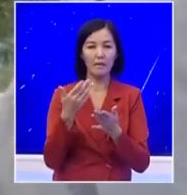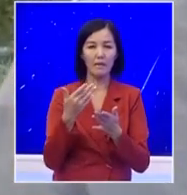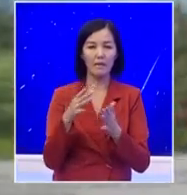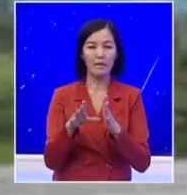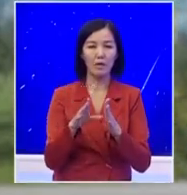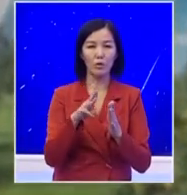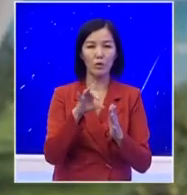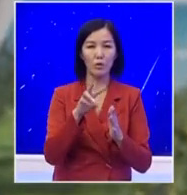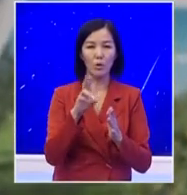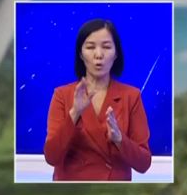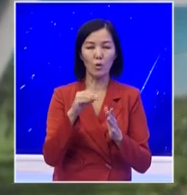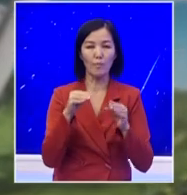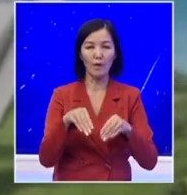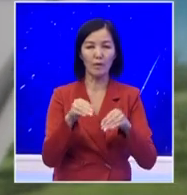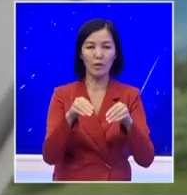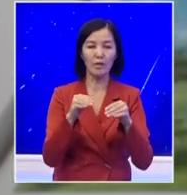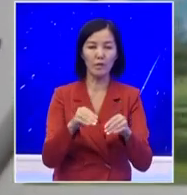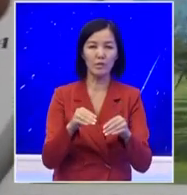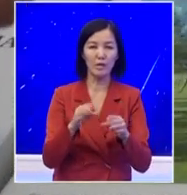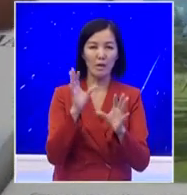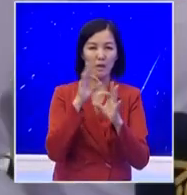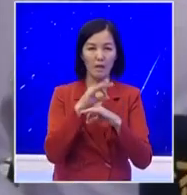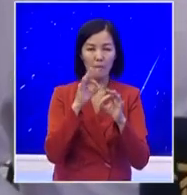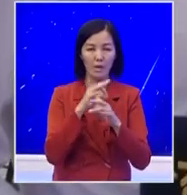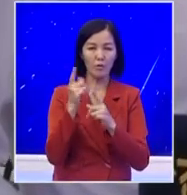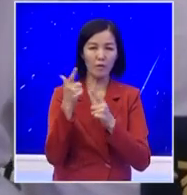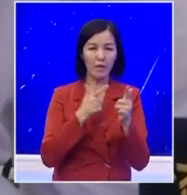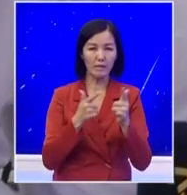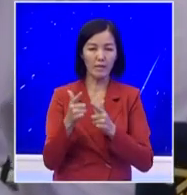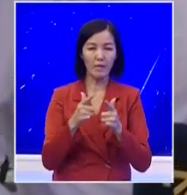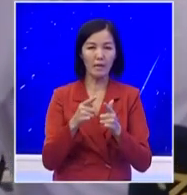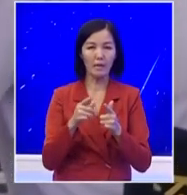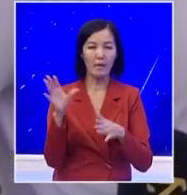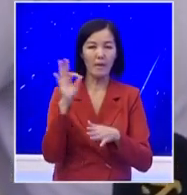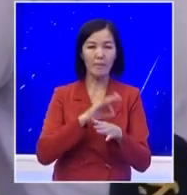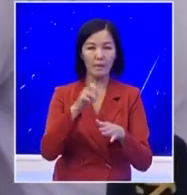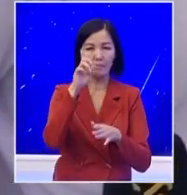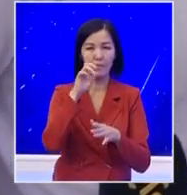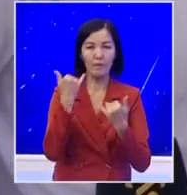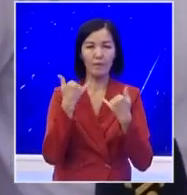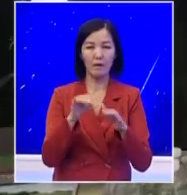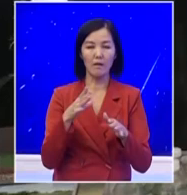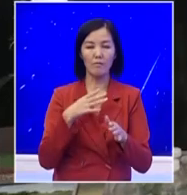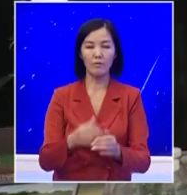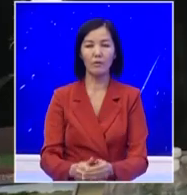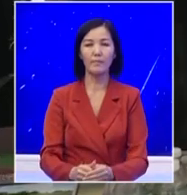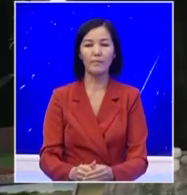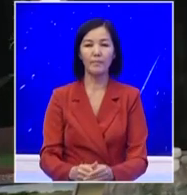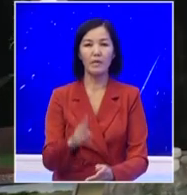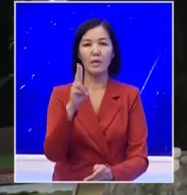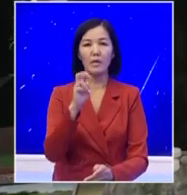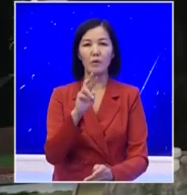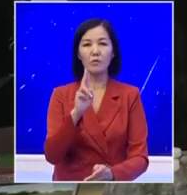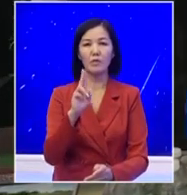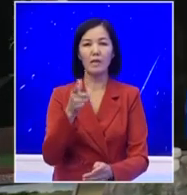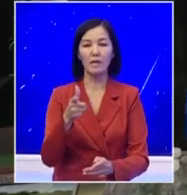Сапалы тұқымды агрокешен ғалымдары лабораторияда әзірлеген. Оған батыс елдерінің өзі таңғалып отыр. 200 килограмм себеді